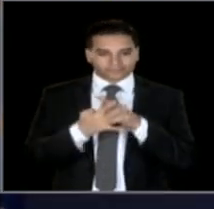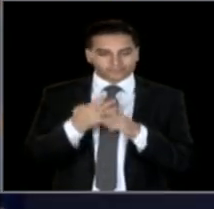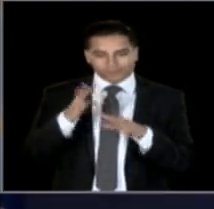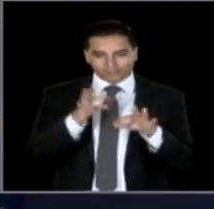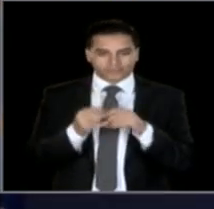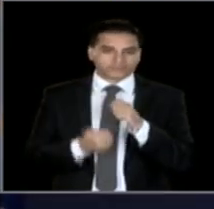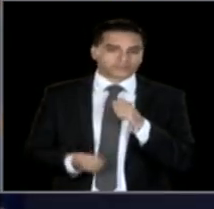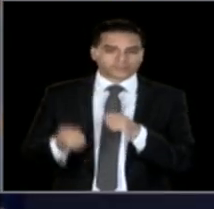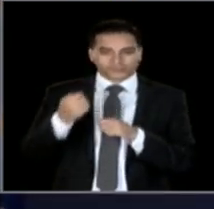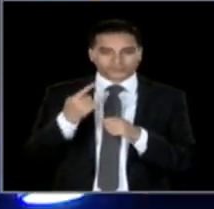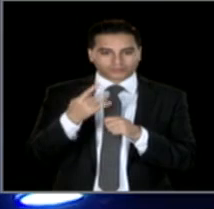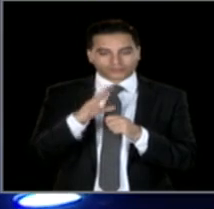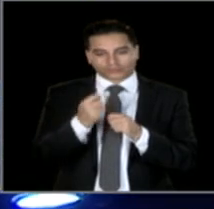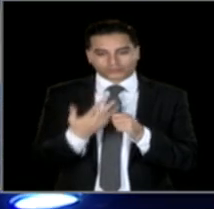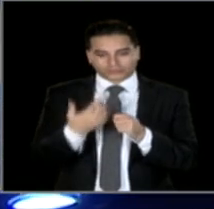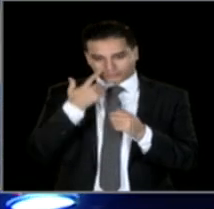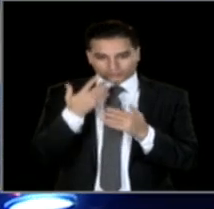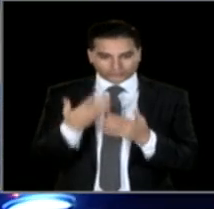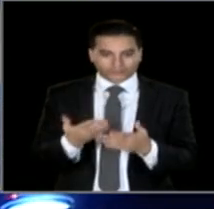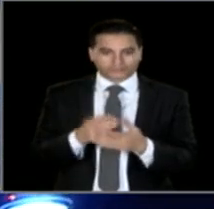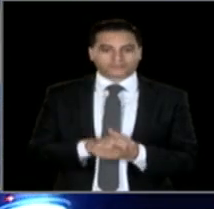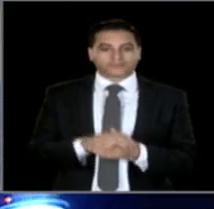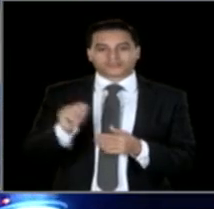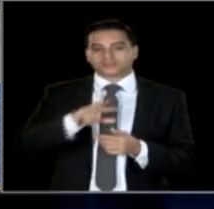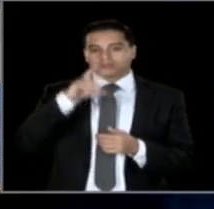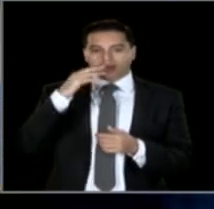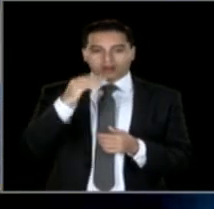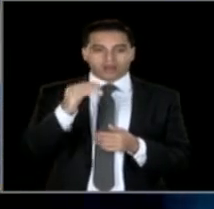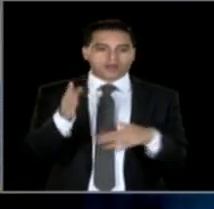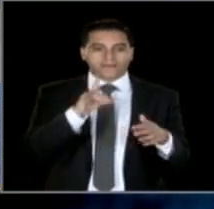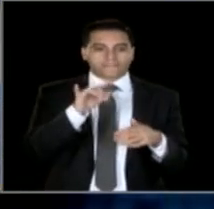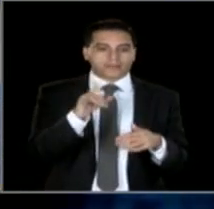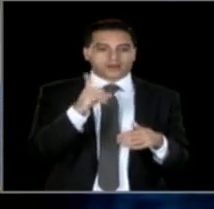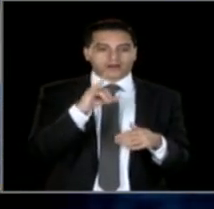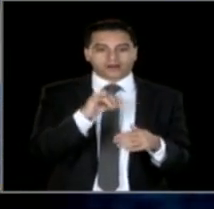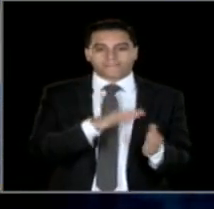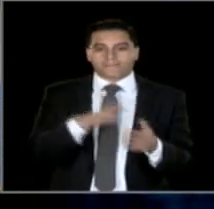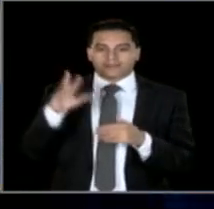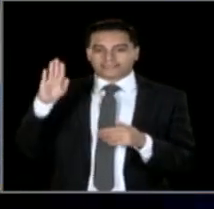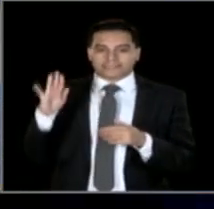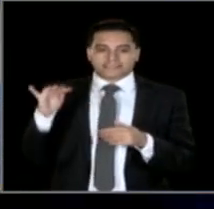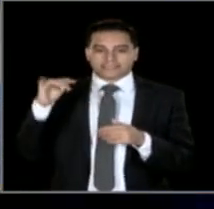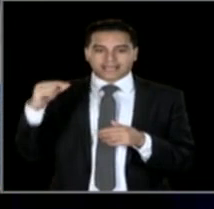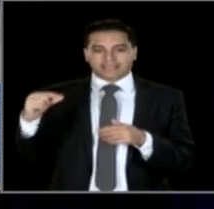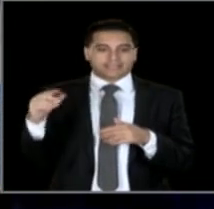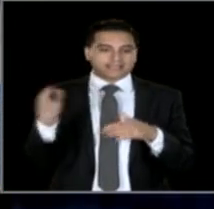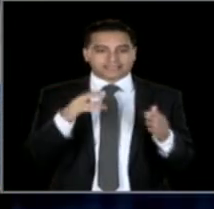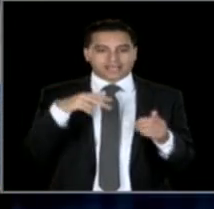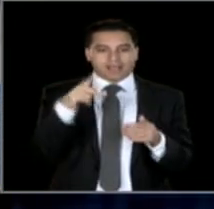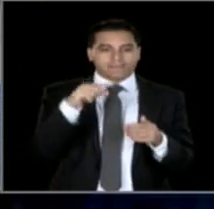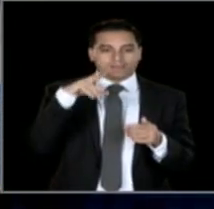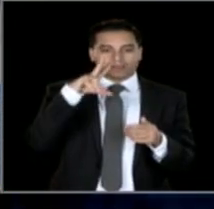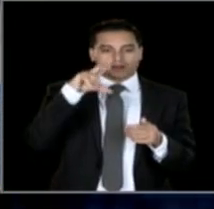4 اختيارات بزائد 10 أو ناقص 5. صلاح جاهين، بيرم